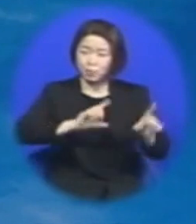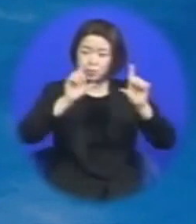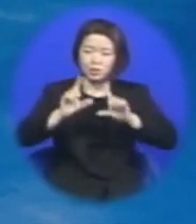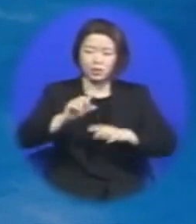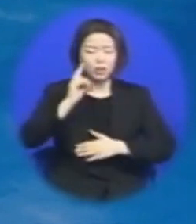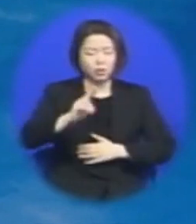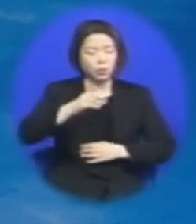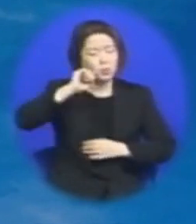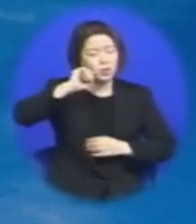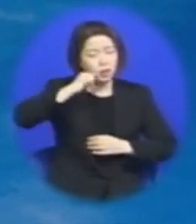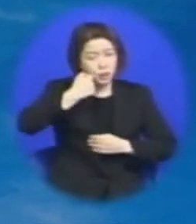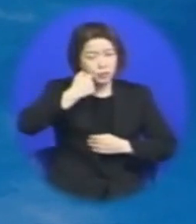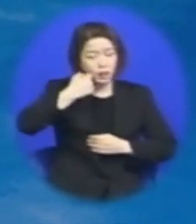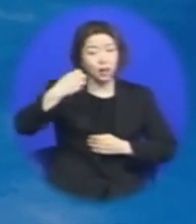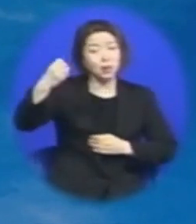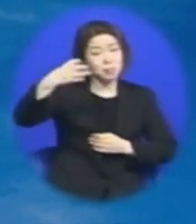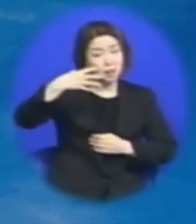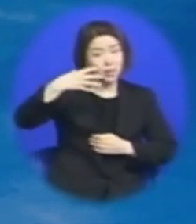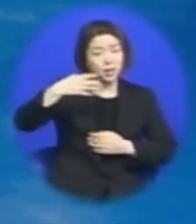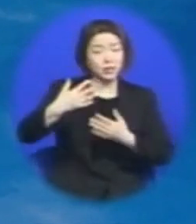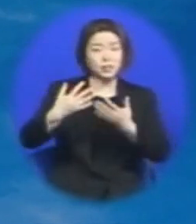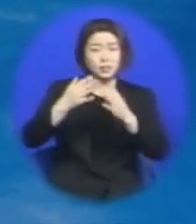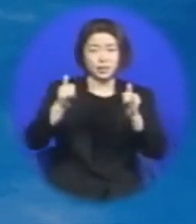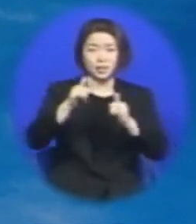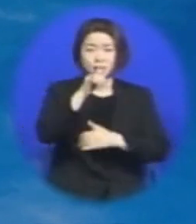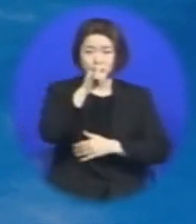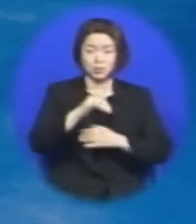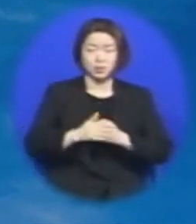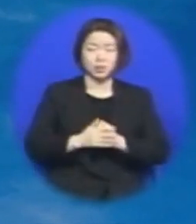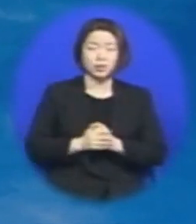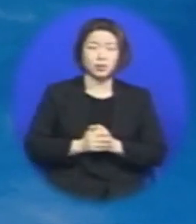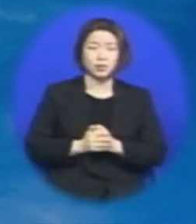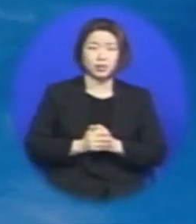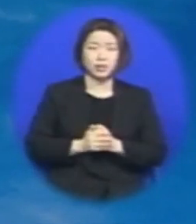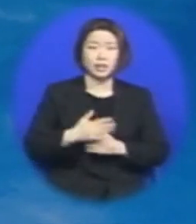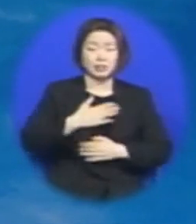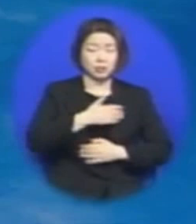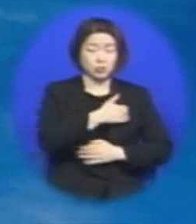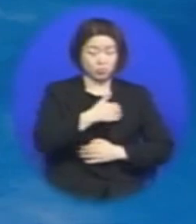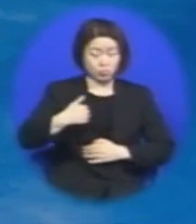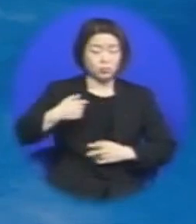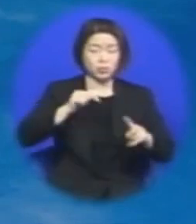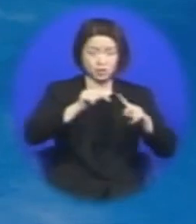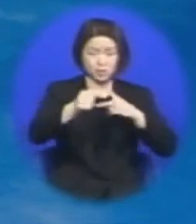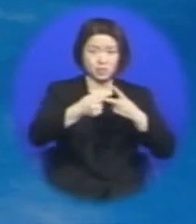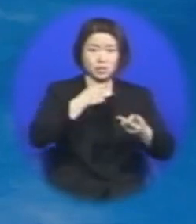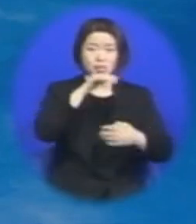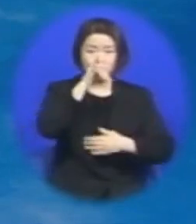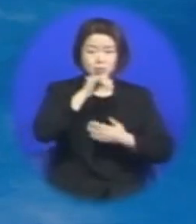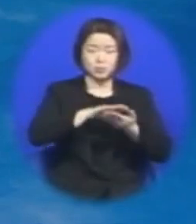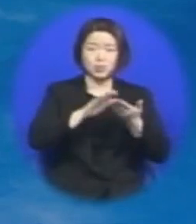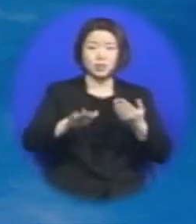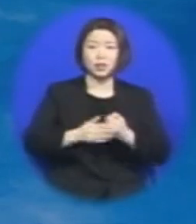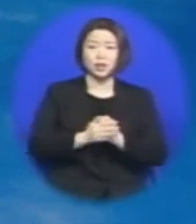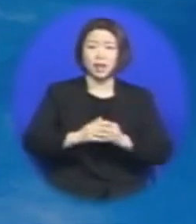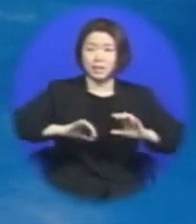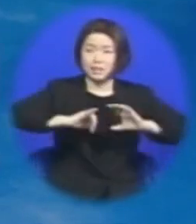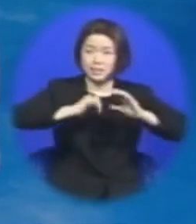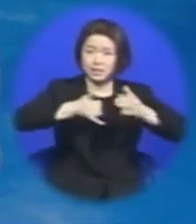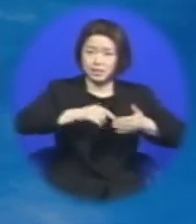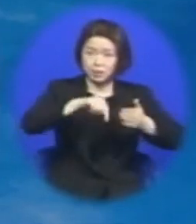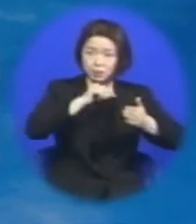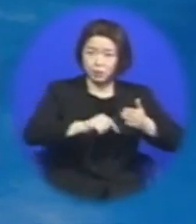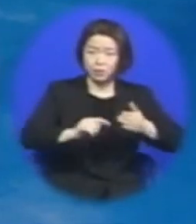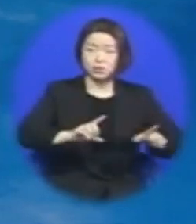어렵다라고 말씀하시는 분들이 있으세요 전 충분히 이해합니다 세상에서 사는